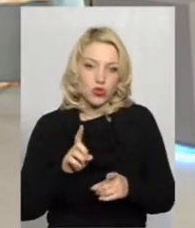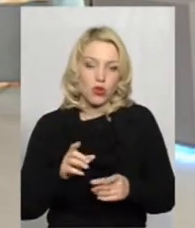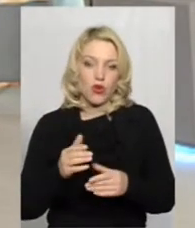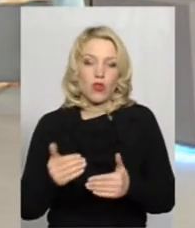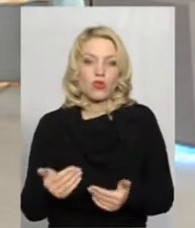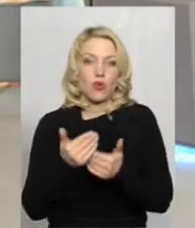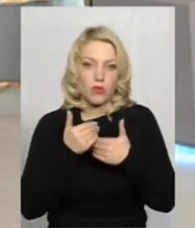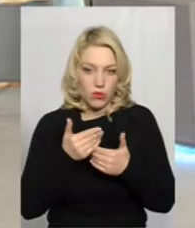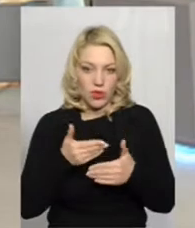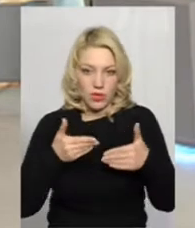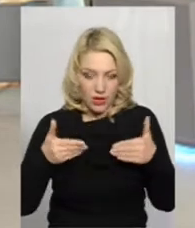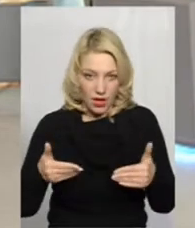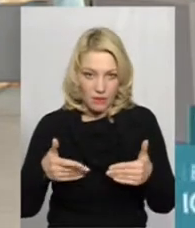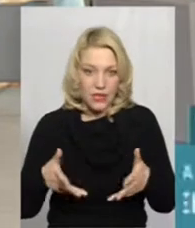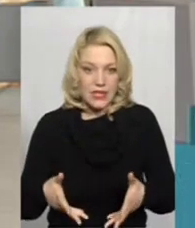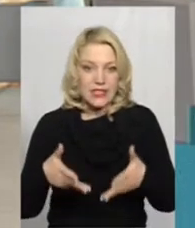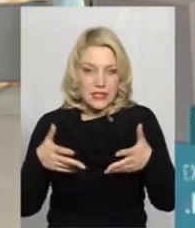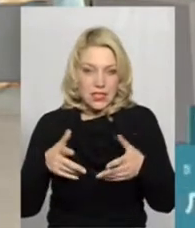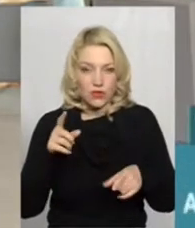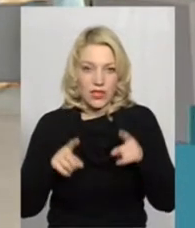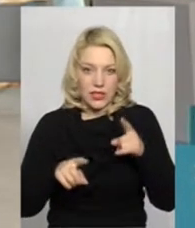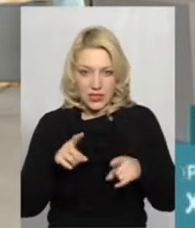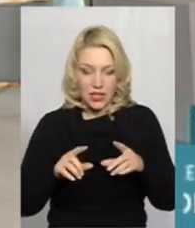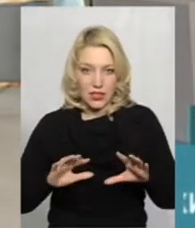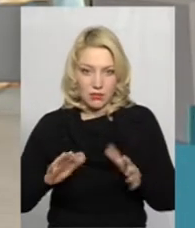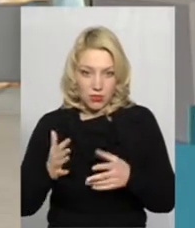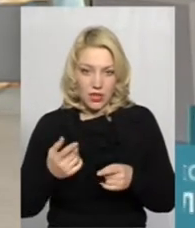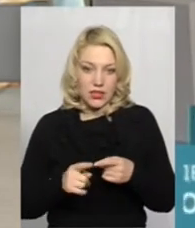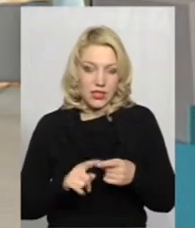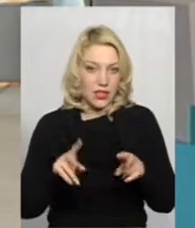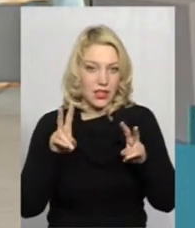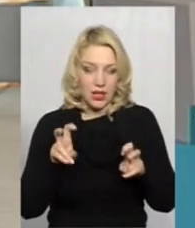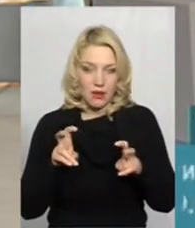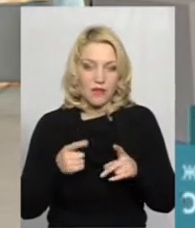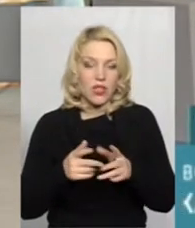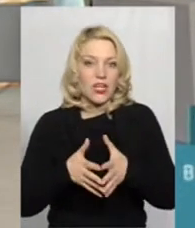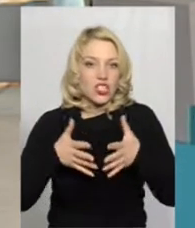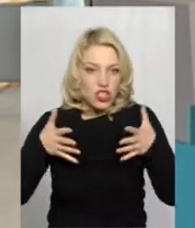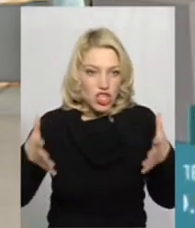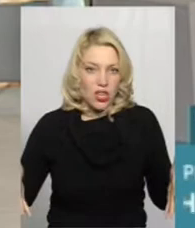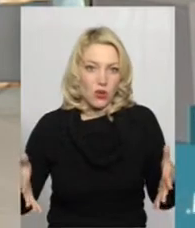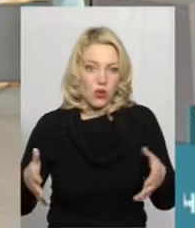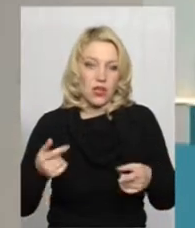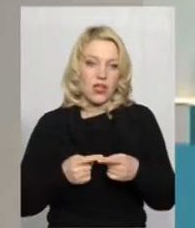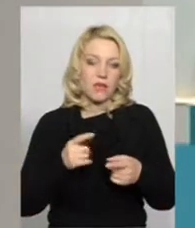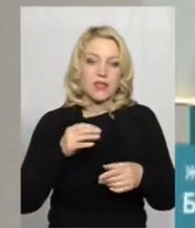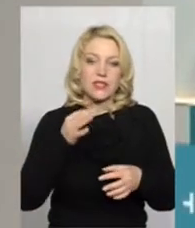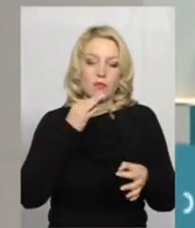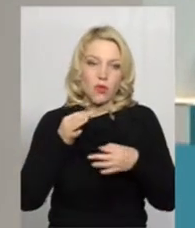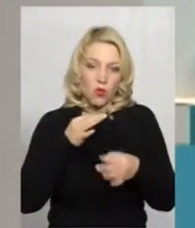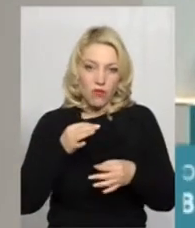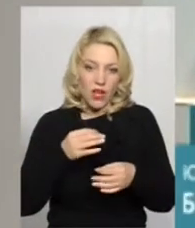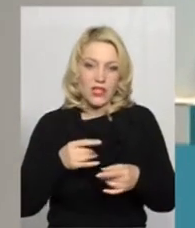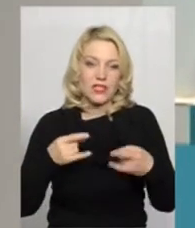нам з'ясувати деякі моменти. Ця тема дуже широка. У студії ми спілкувалися